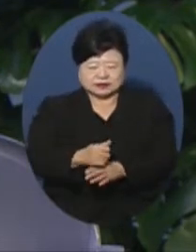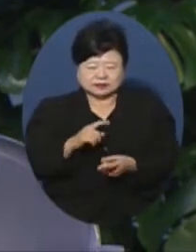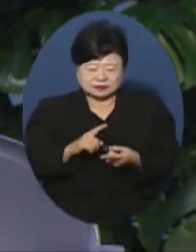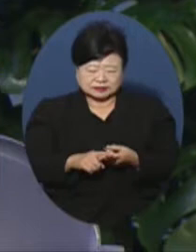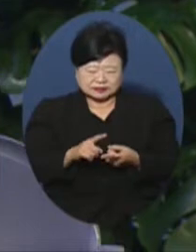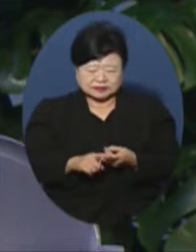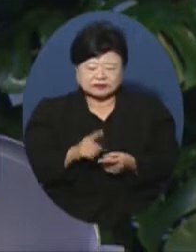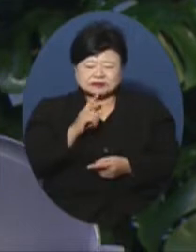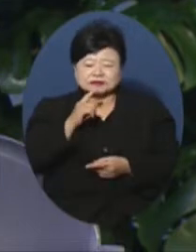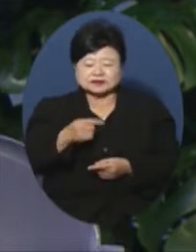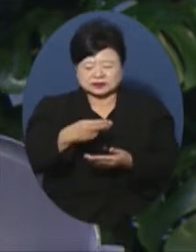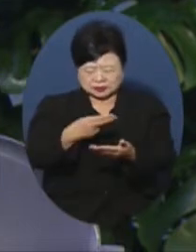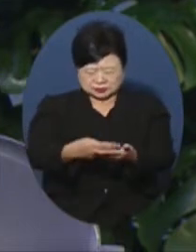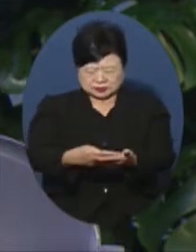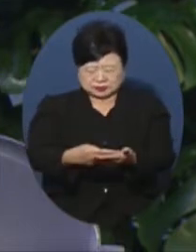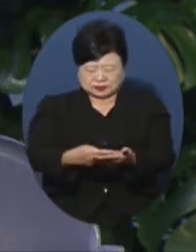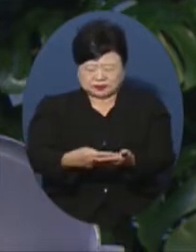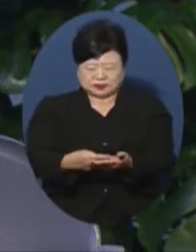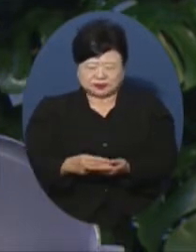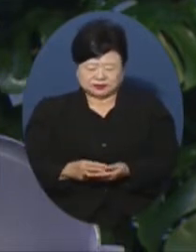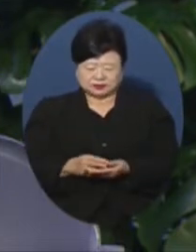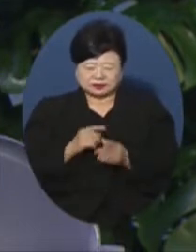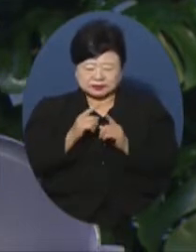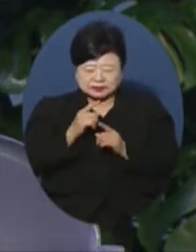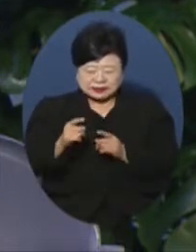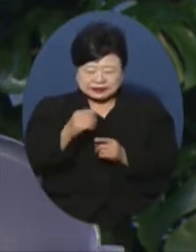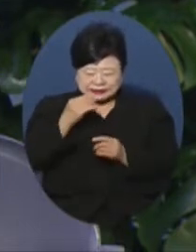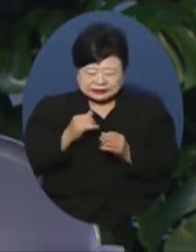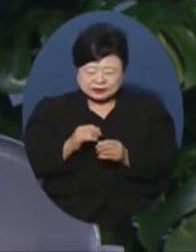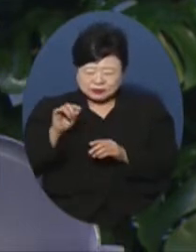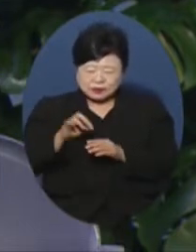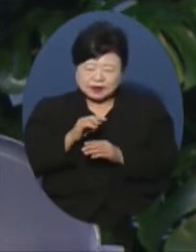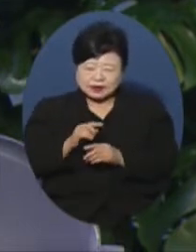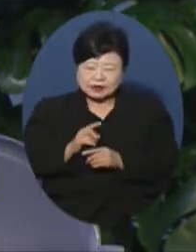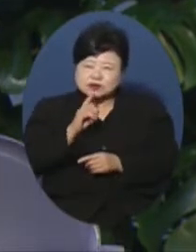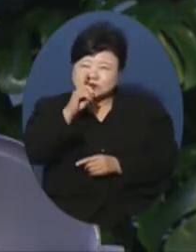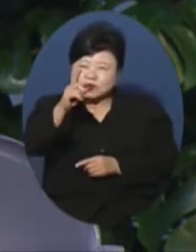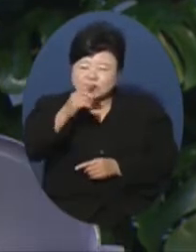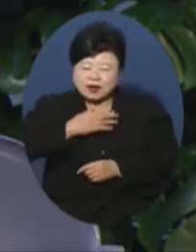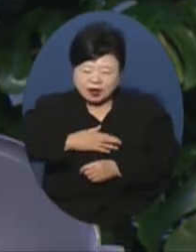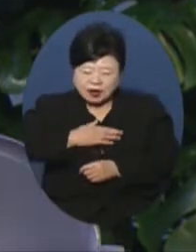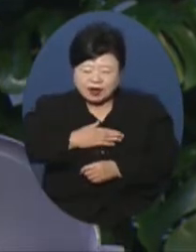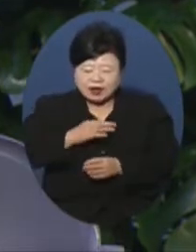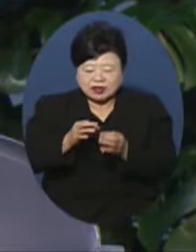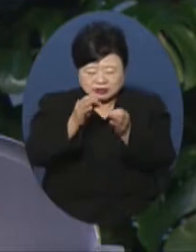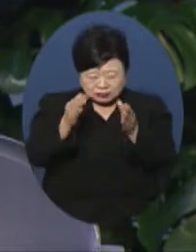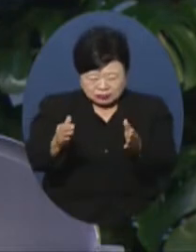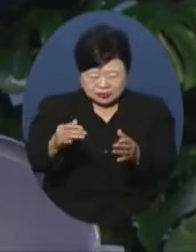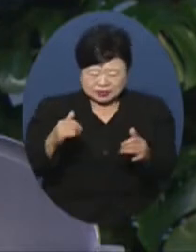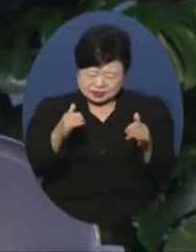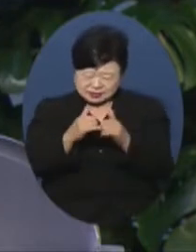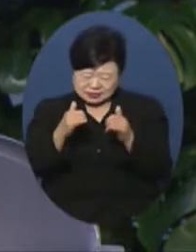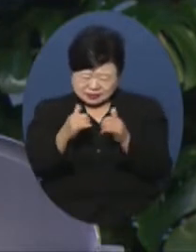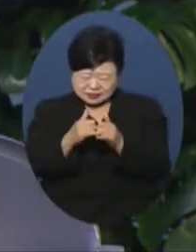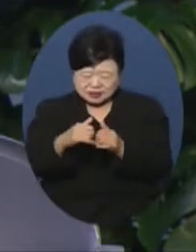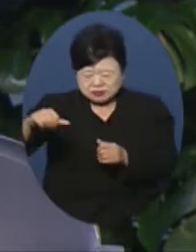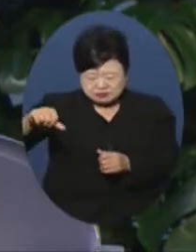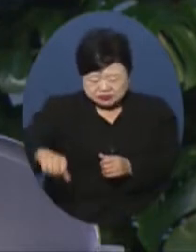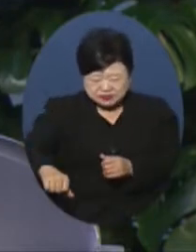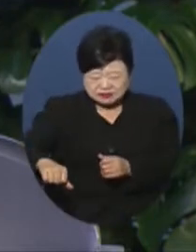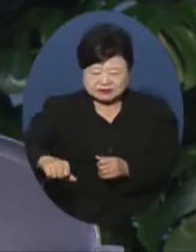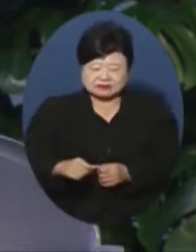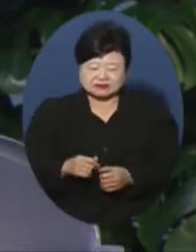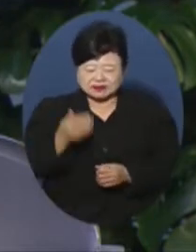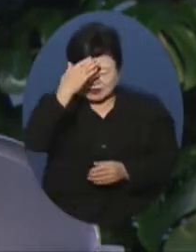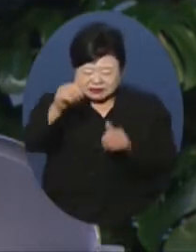침실에서 하신 말씀을 이스라엘의 왕에게 고하나이다. 그동안의 전쟁에서 패한